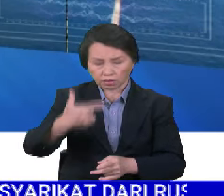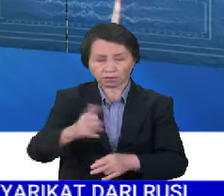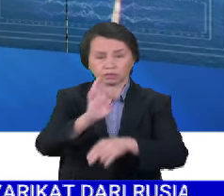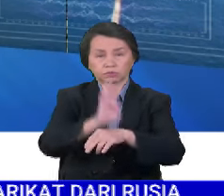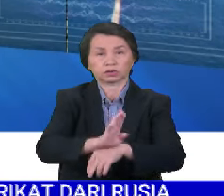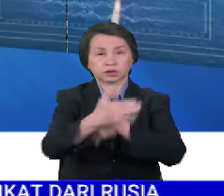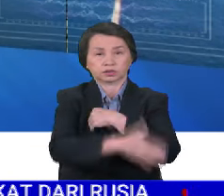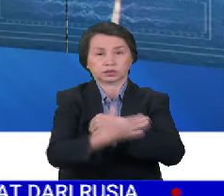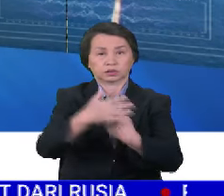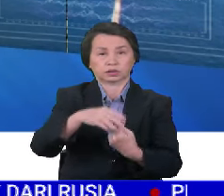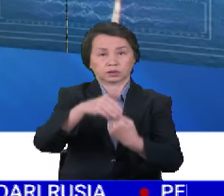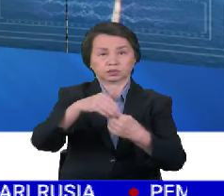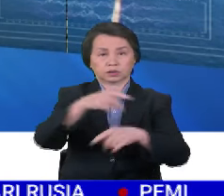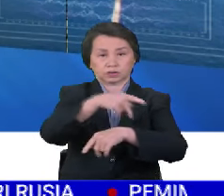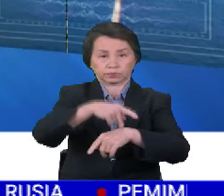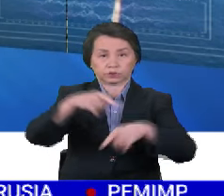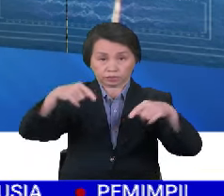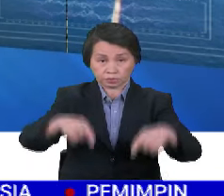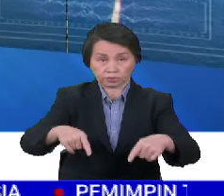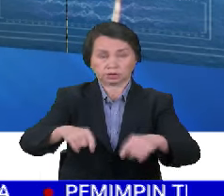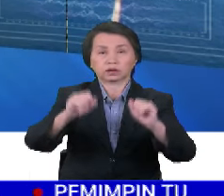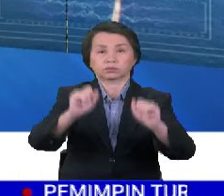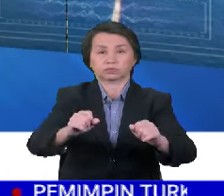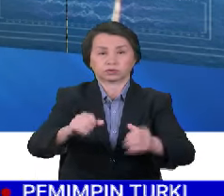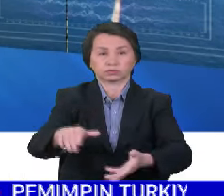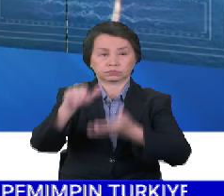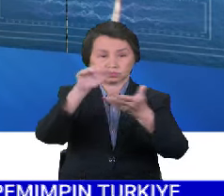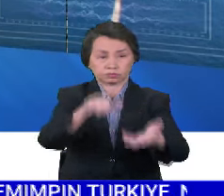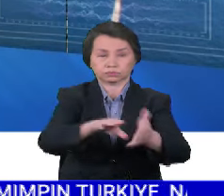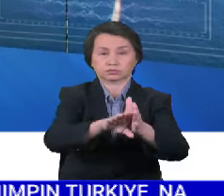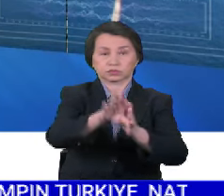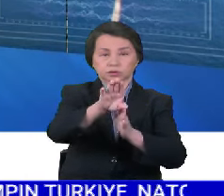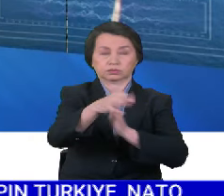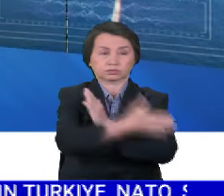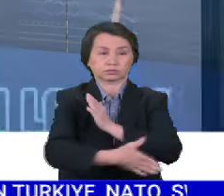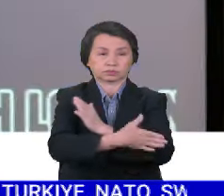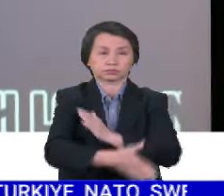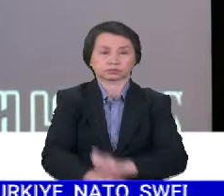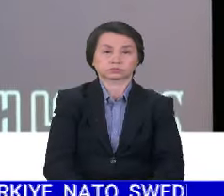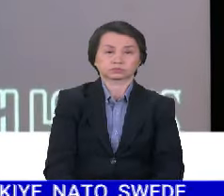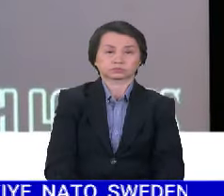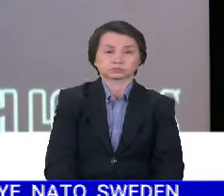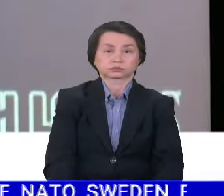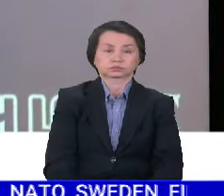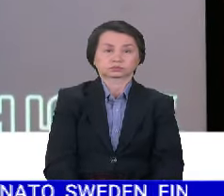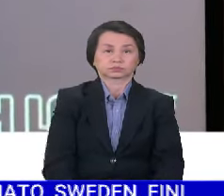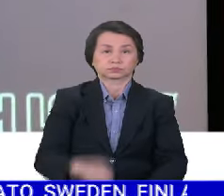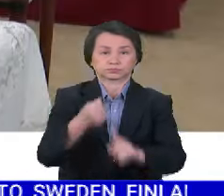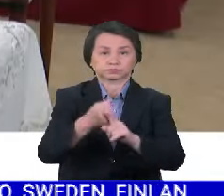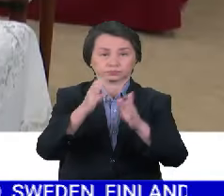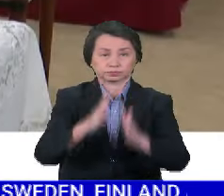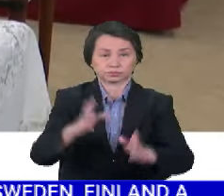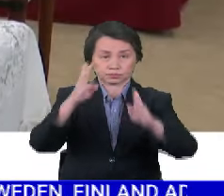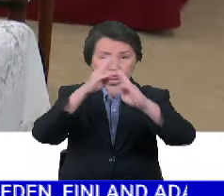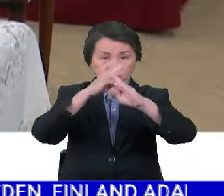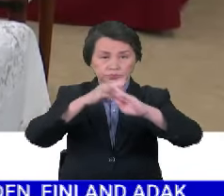negara khususnya di Pulau ini ya sekaligus mampu menyumbang ke arah pembangunan negara pengarah jabatan museum